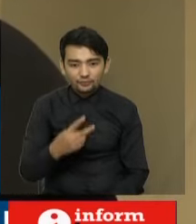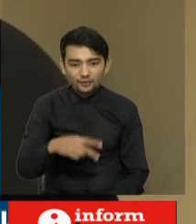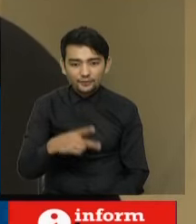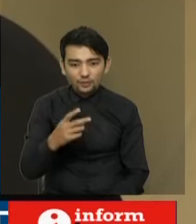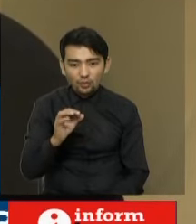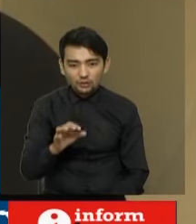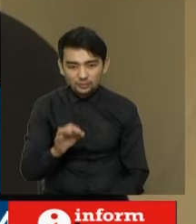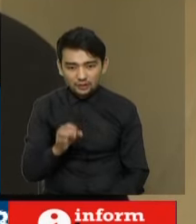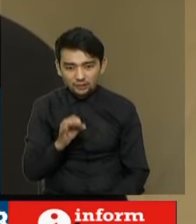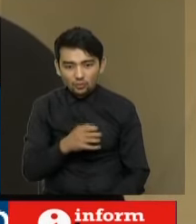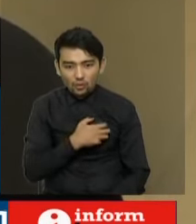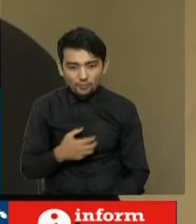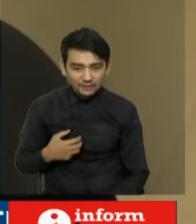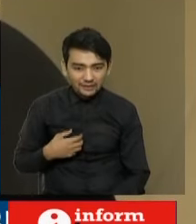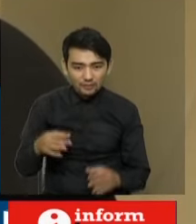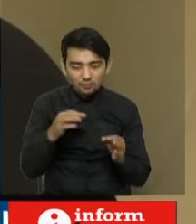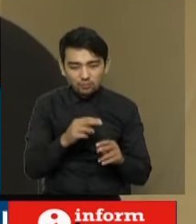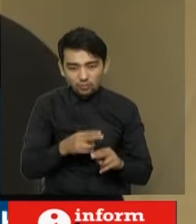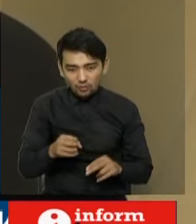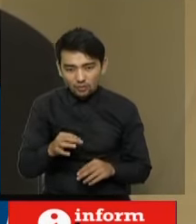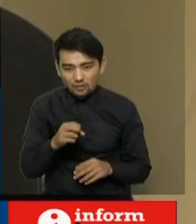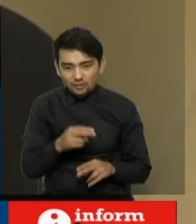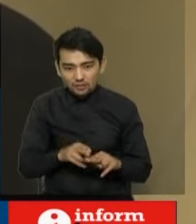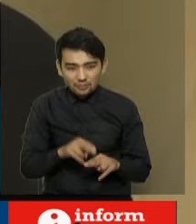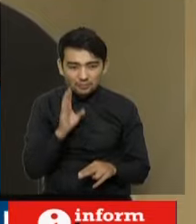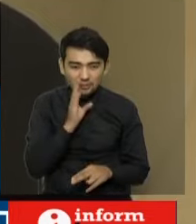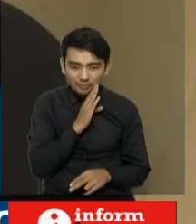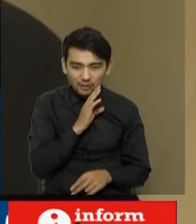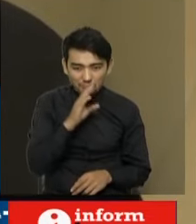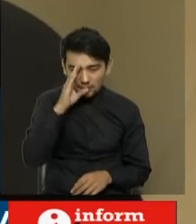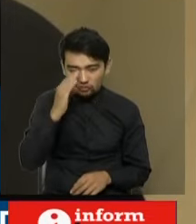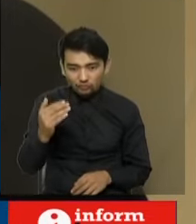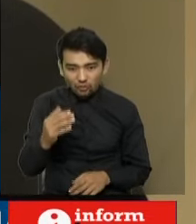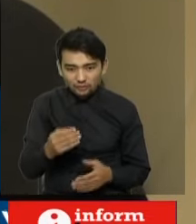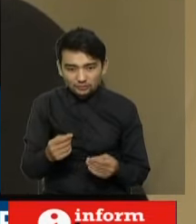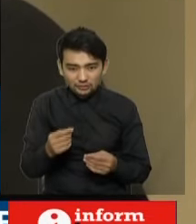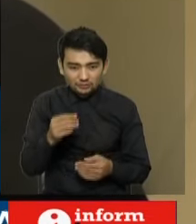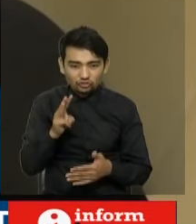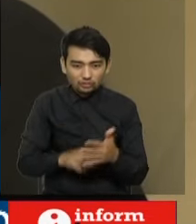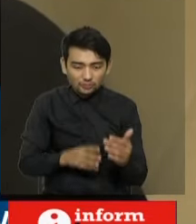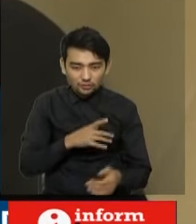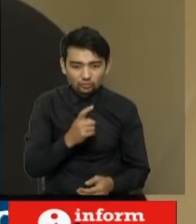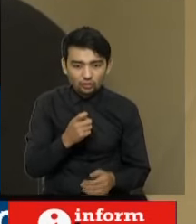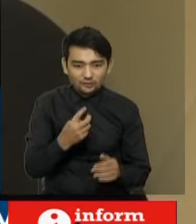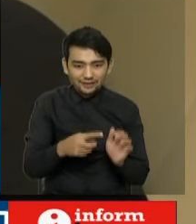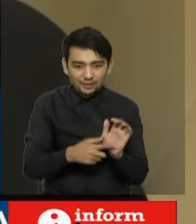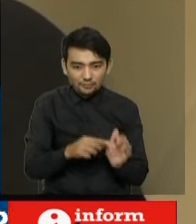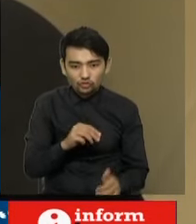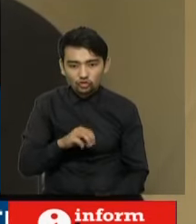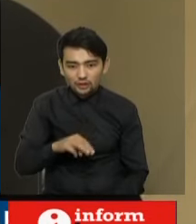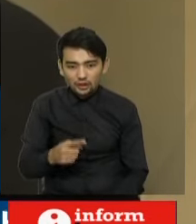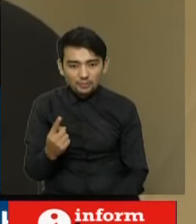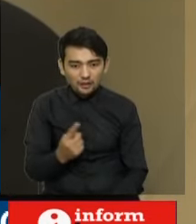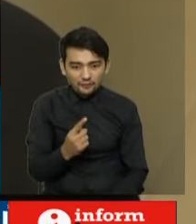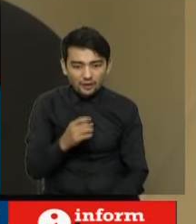октября проведена комиссия, по итогам которой в отношении матери мальчика собран материал по статье 127 части 1 Кодекса